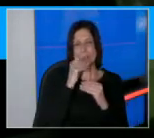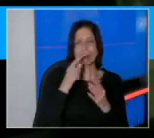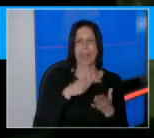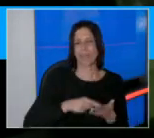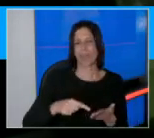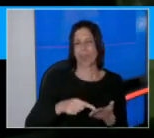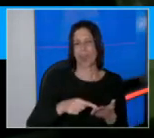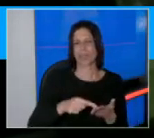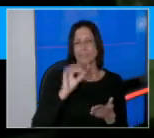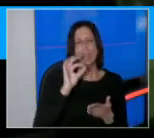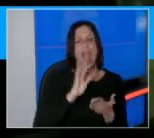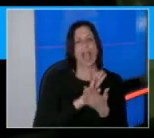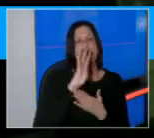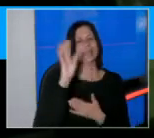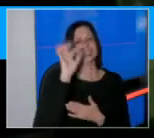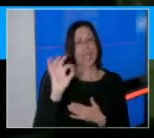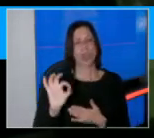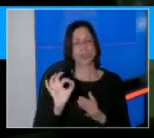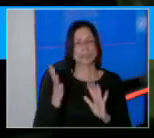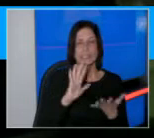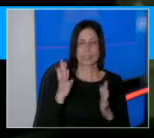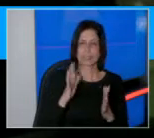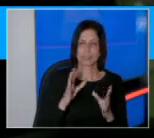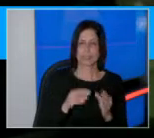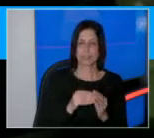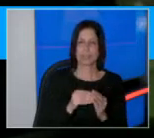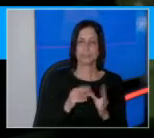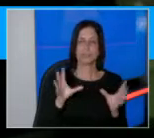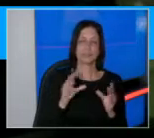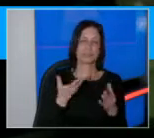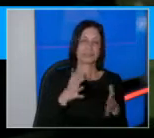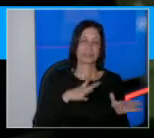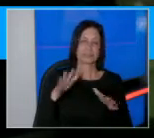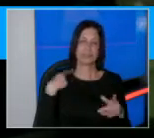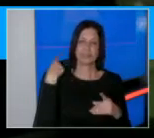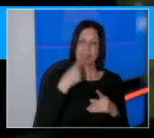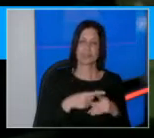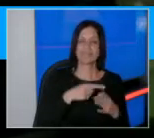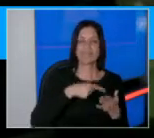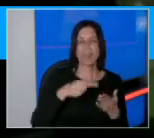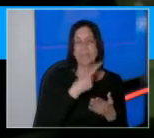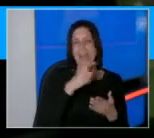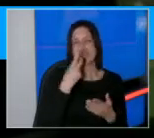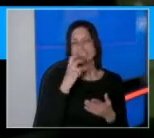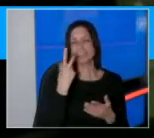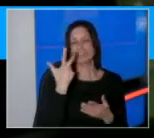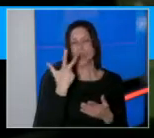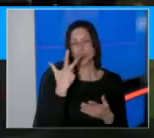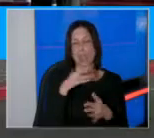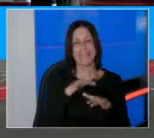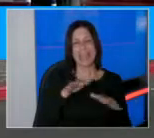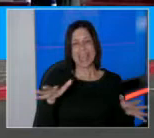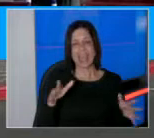גירעון של 14% כמעט, עם הממשלה עד עכשיו בגירעון של 123 מיליארד,